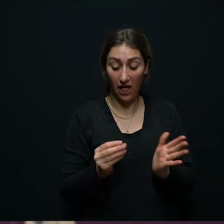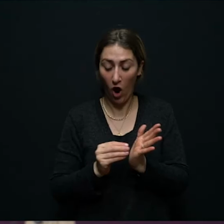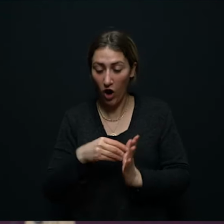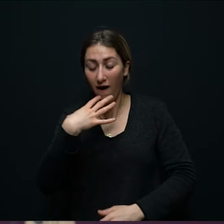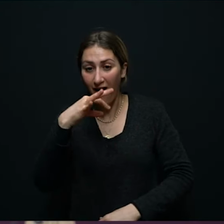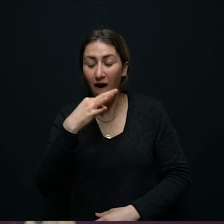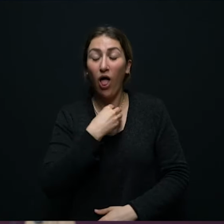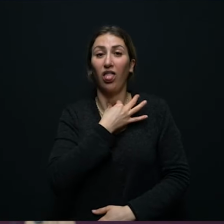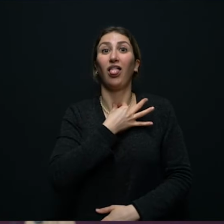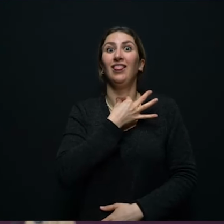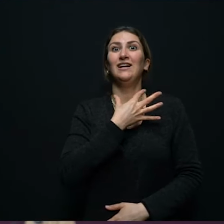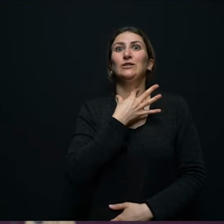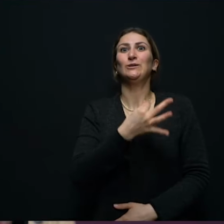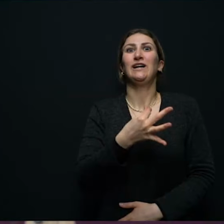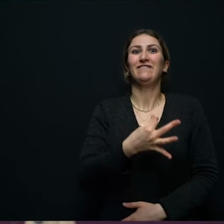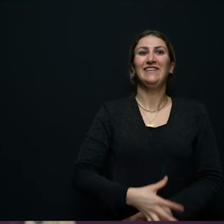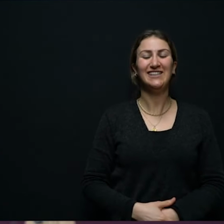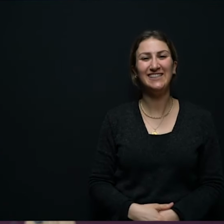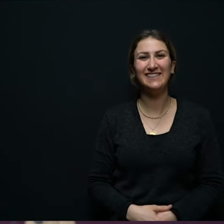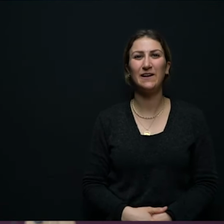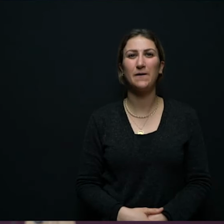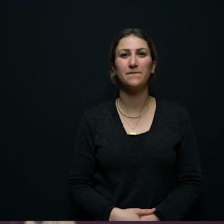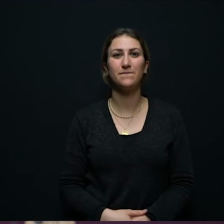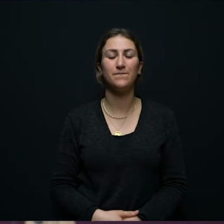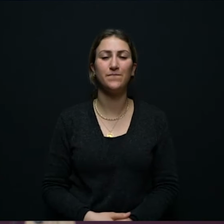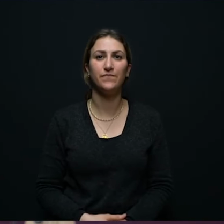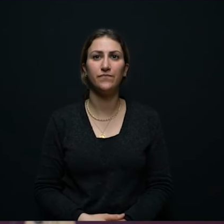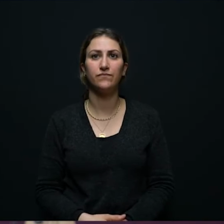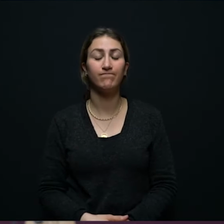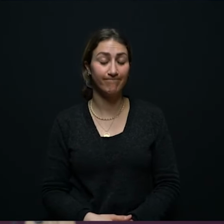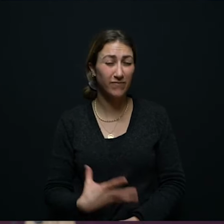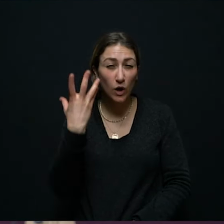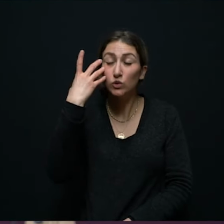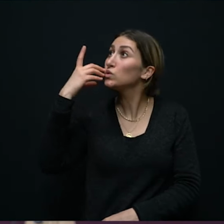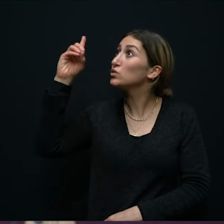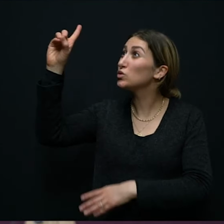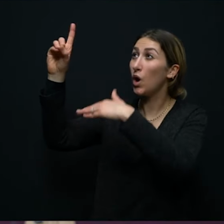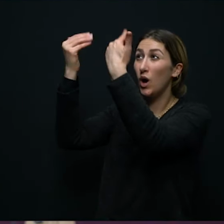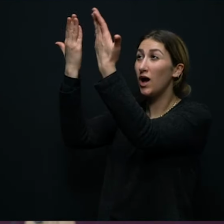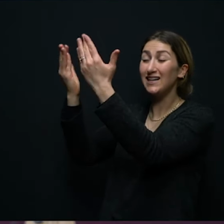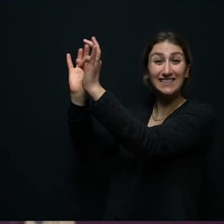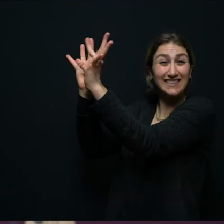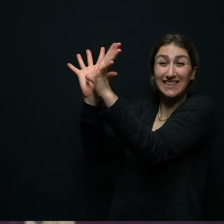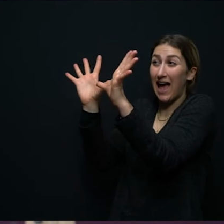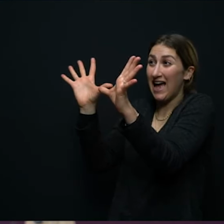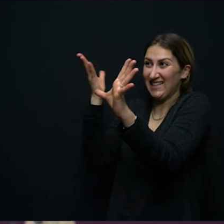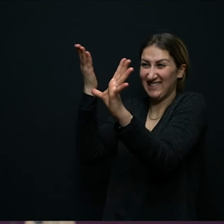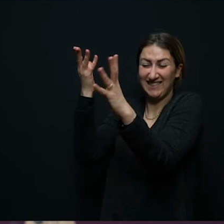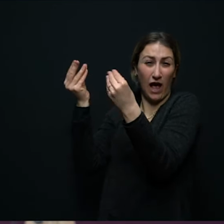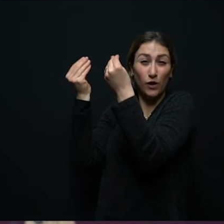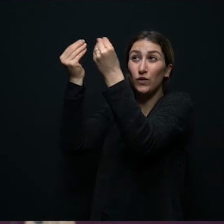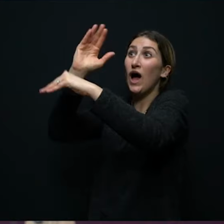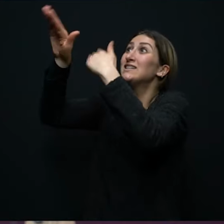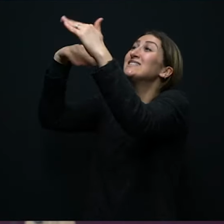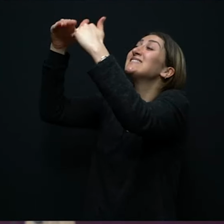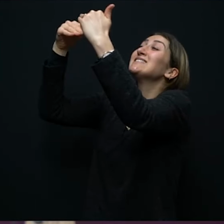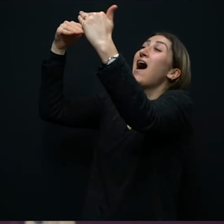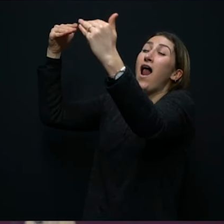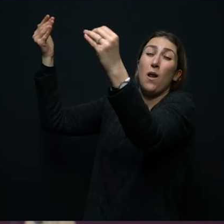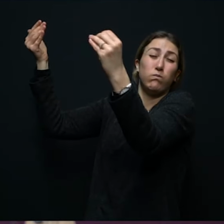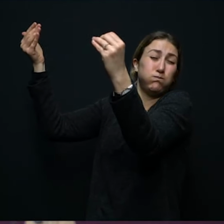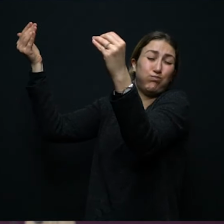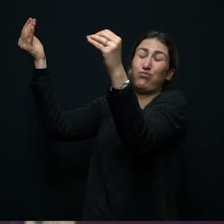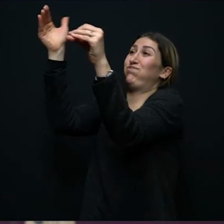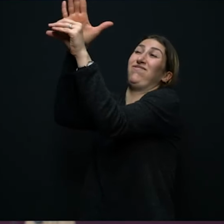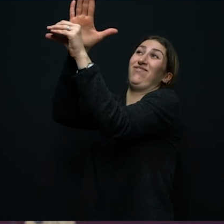ciel la sainteté de dieu et ce qui remplit les cieux c'est ce qui est au centre de toutes